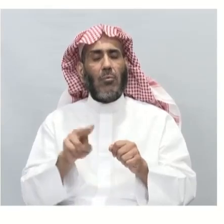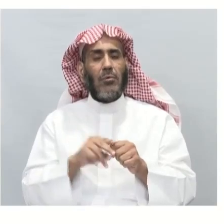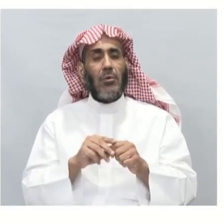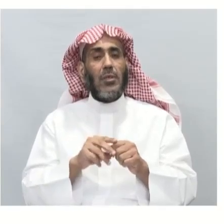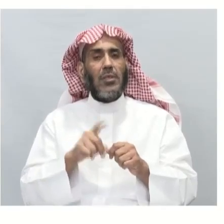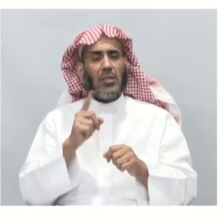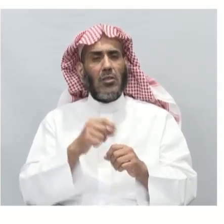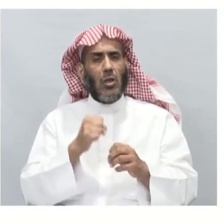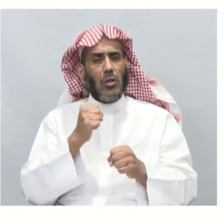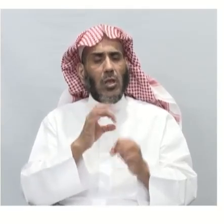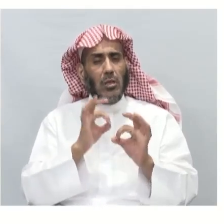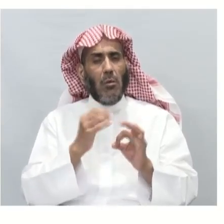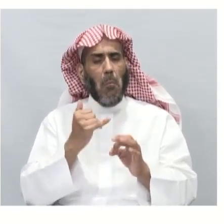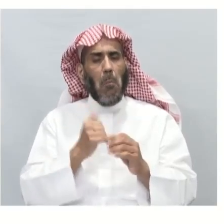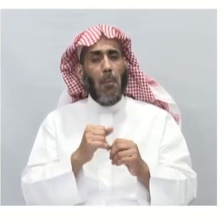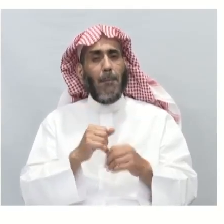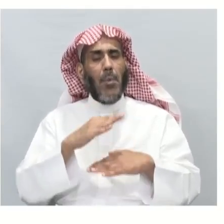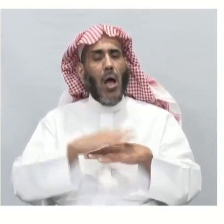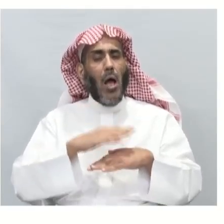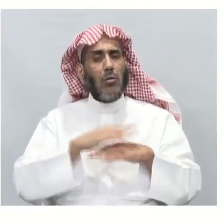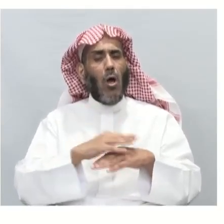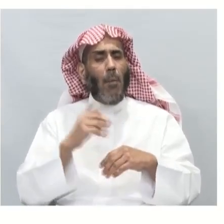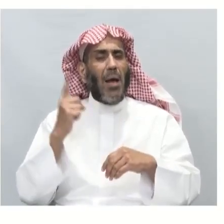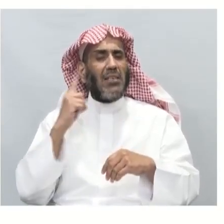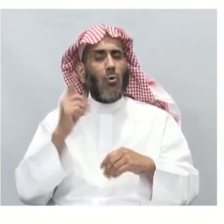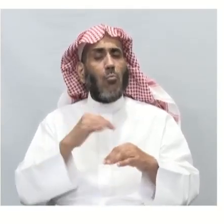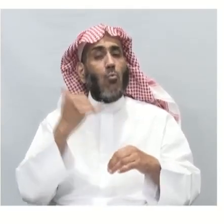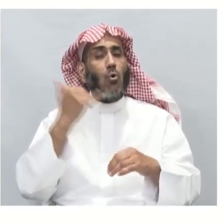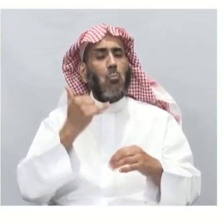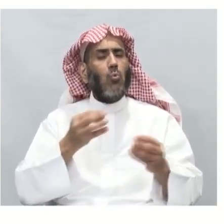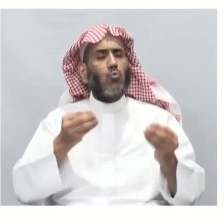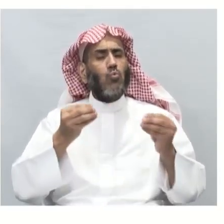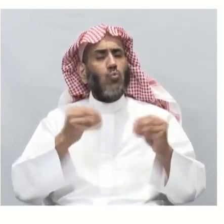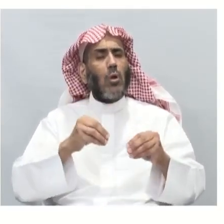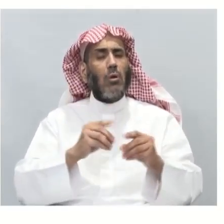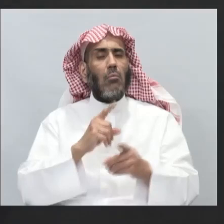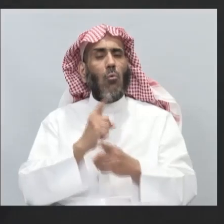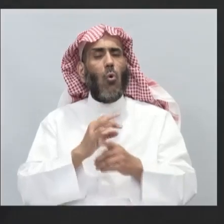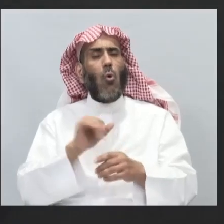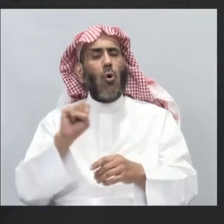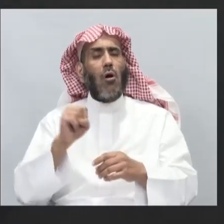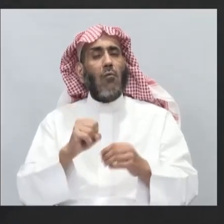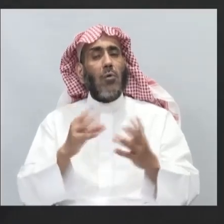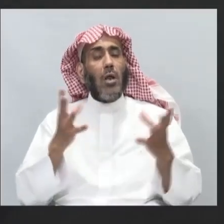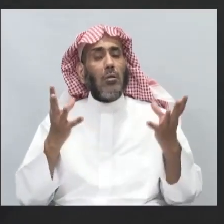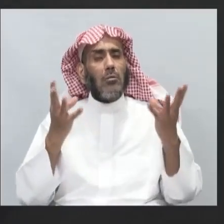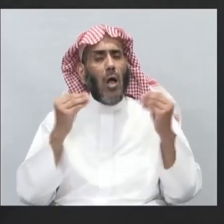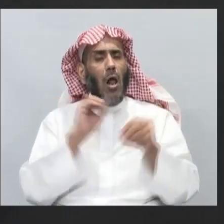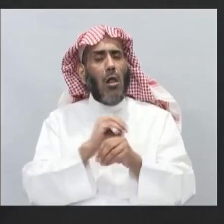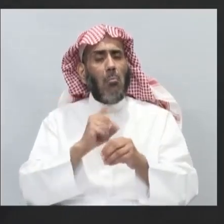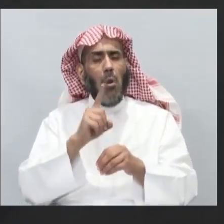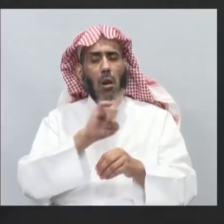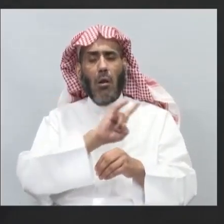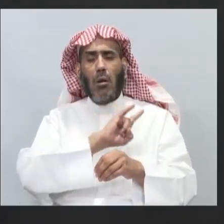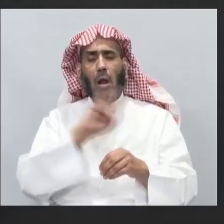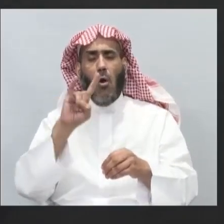تلتزم باداب الاستماع وهذه مهمه جدا جدا وخصوصا في مجال التعليم عندنا لا يمكن باي